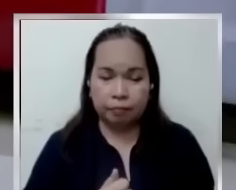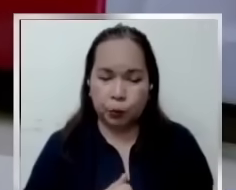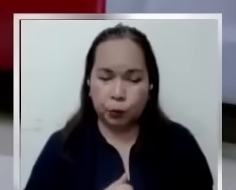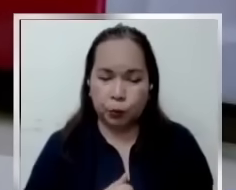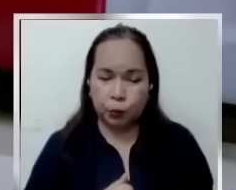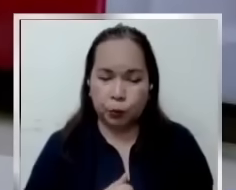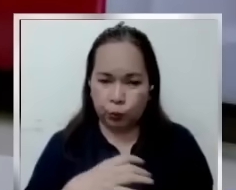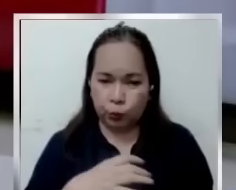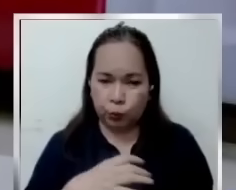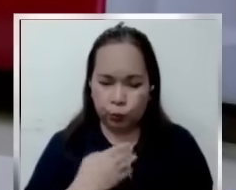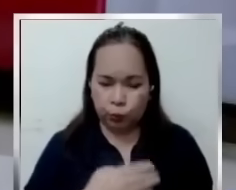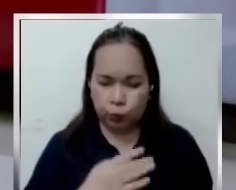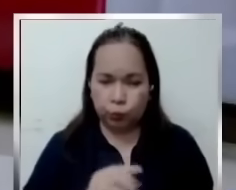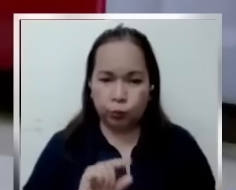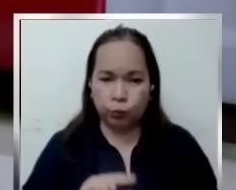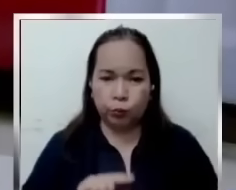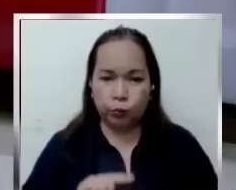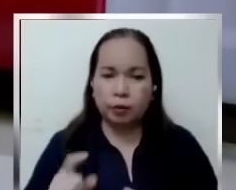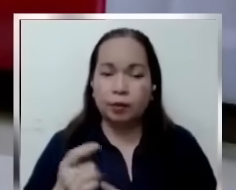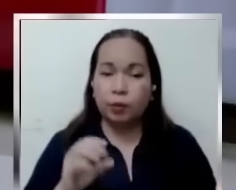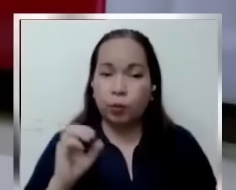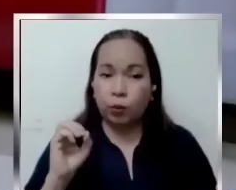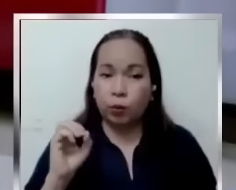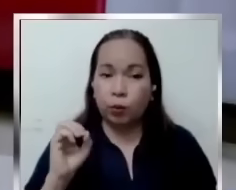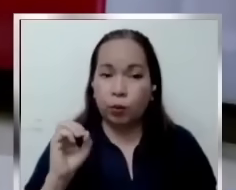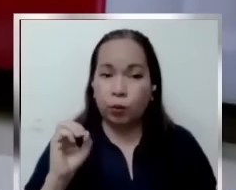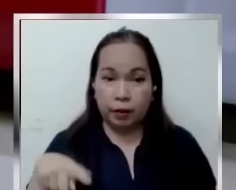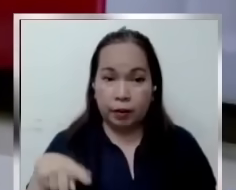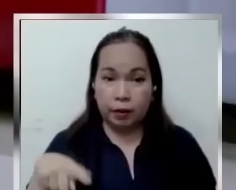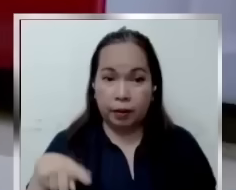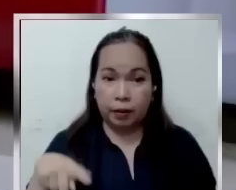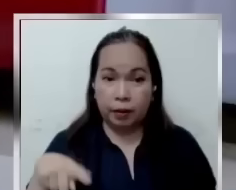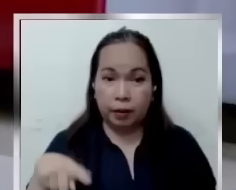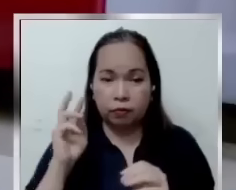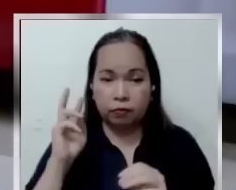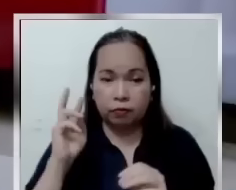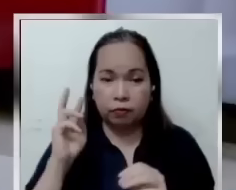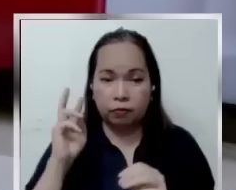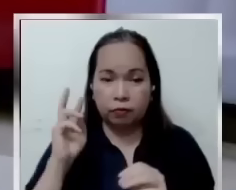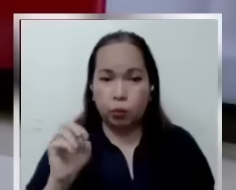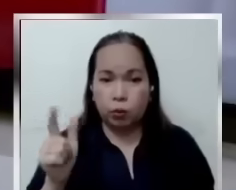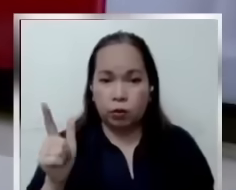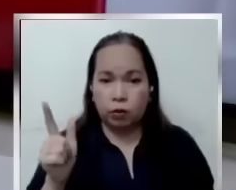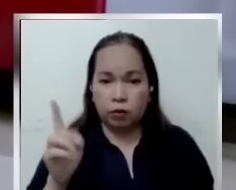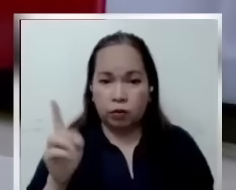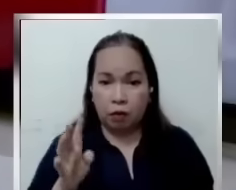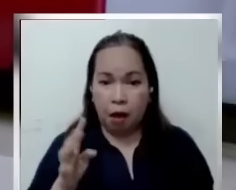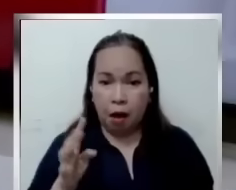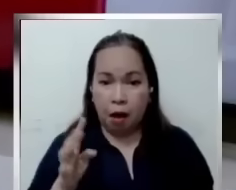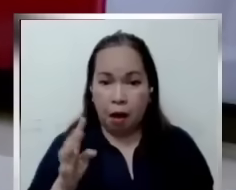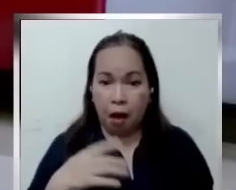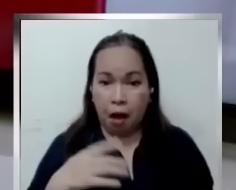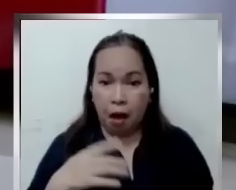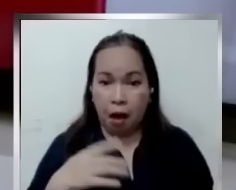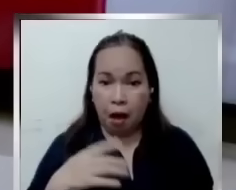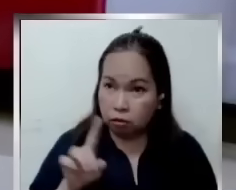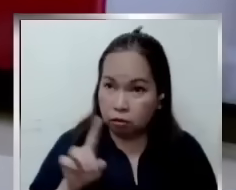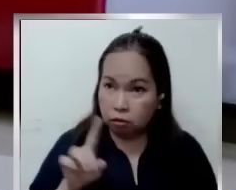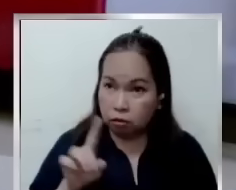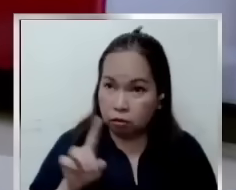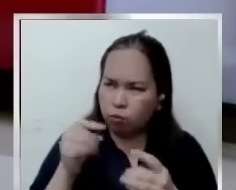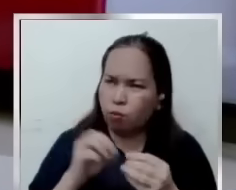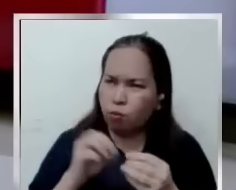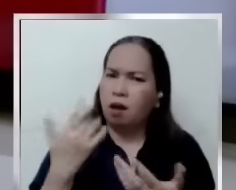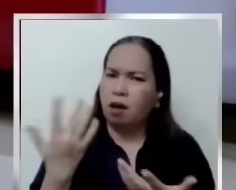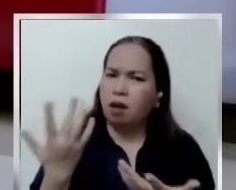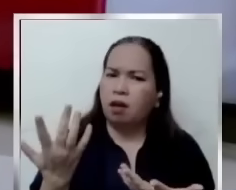budget ng Office of the Vice President para sa 2024. Hindi na pinayagang makapagtanong ang ilang mababatas na balaksan ng ungkatinan tungkol